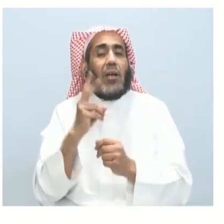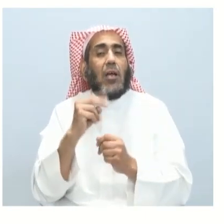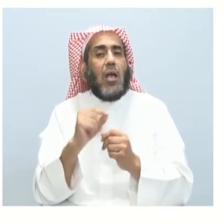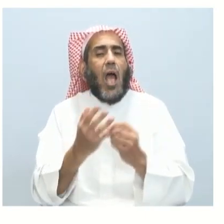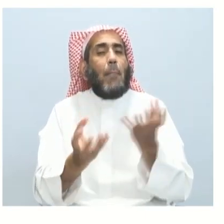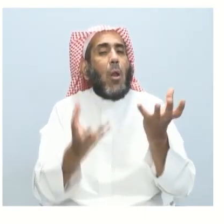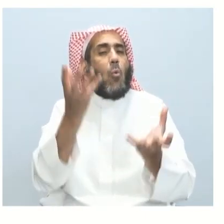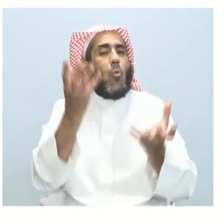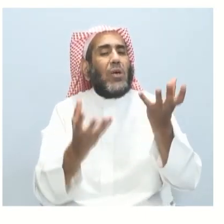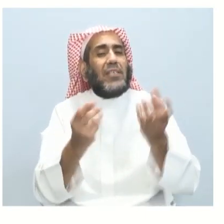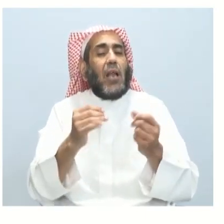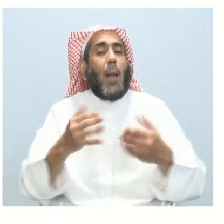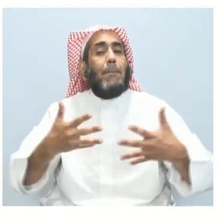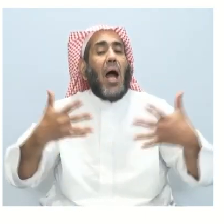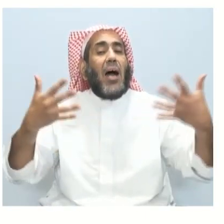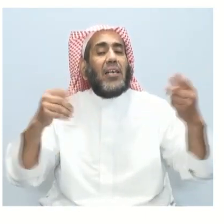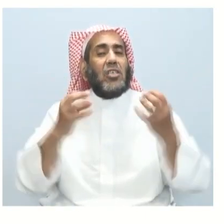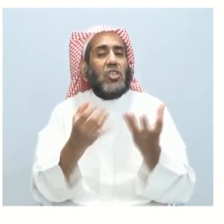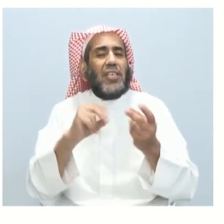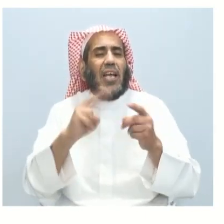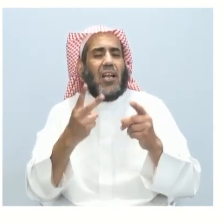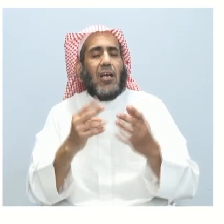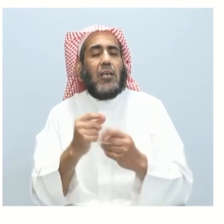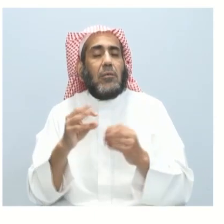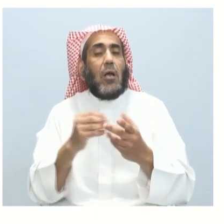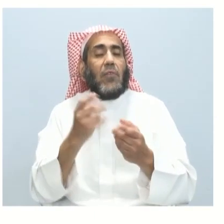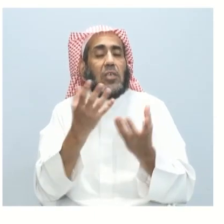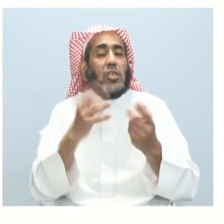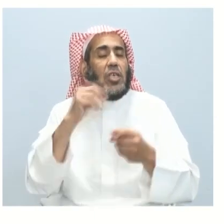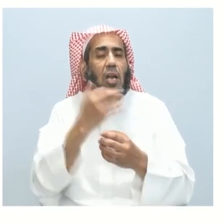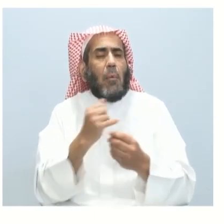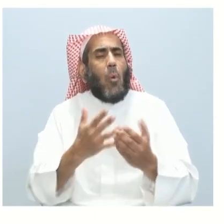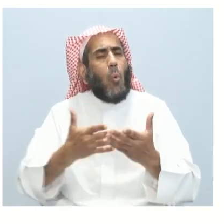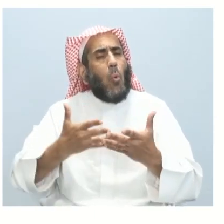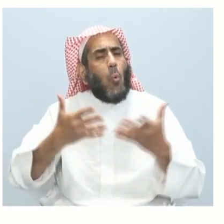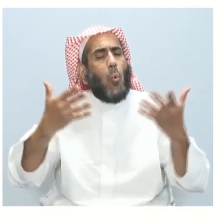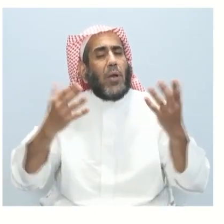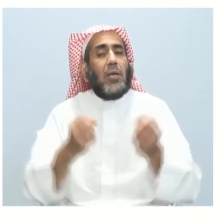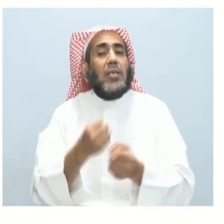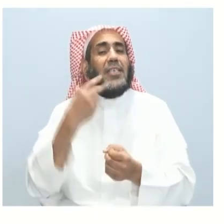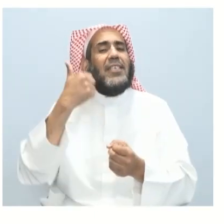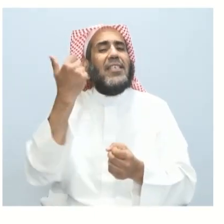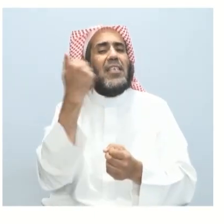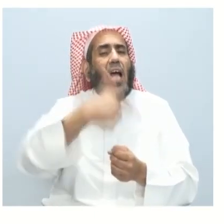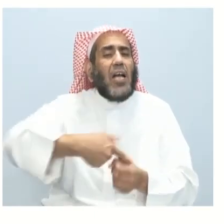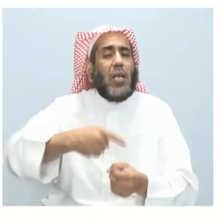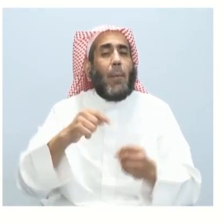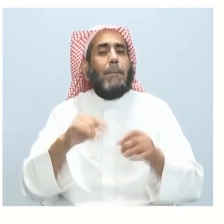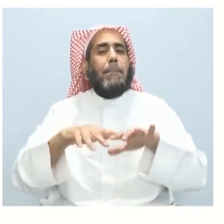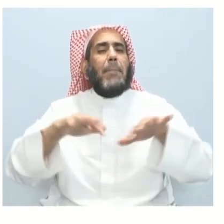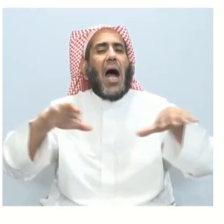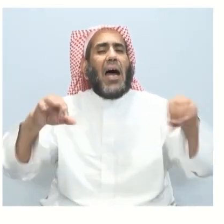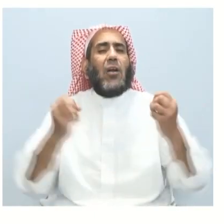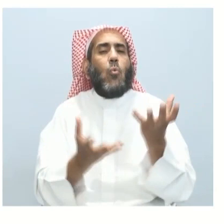اما الوزن الشعري ويراد به البحر الشعري الذي صيغت عليه القصيده فالشعر العربي قد بلغ مرحله البحور 16 بحرا